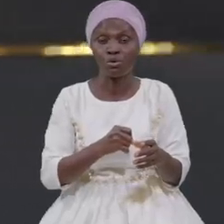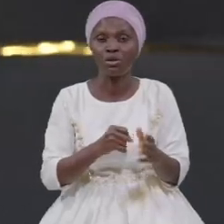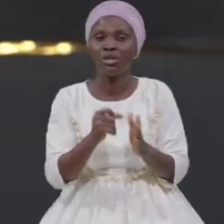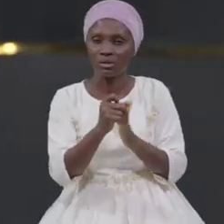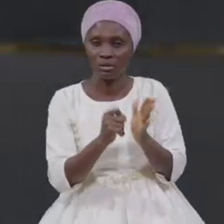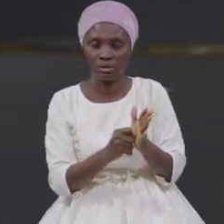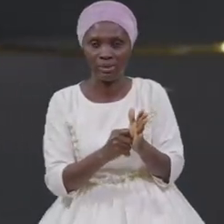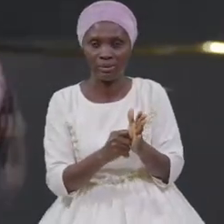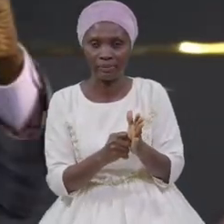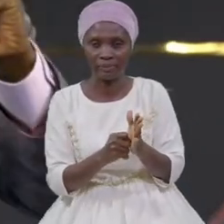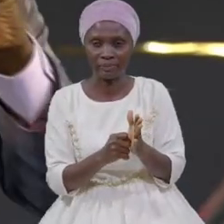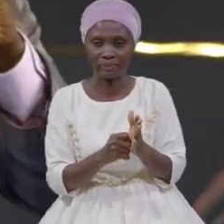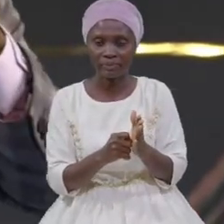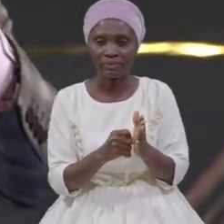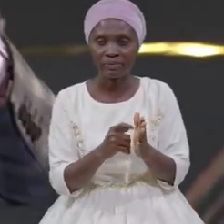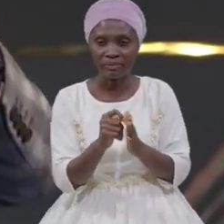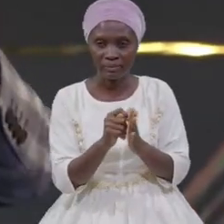que cela sera donné?